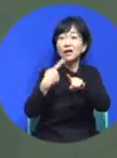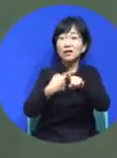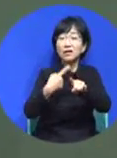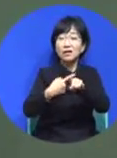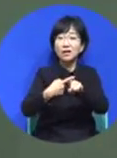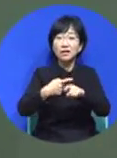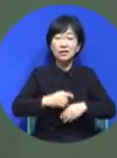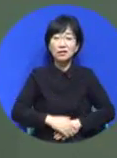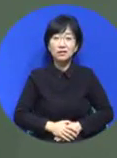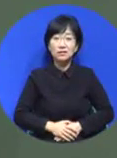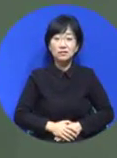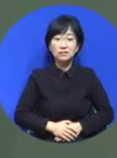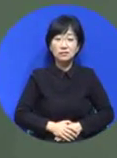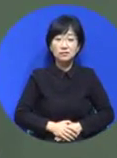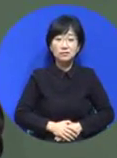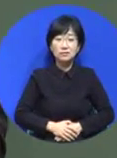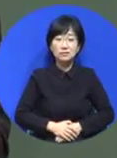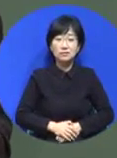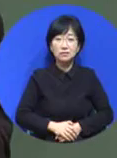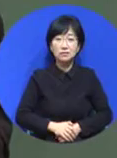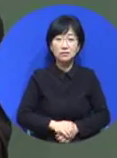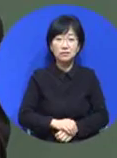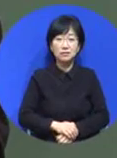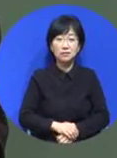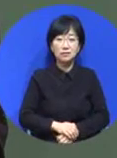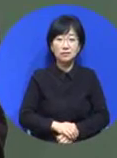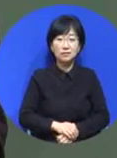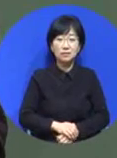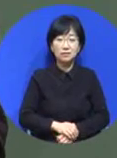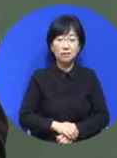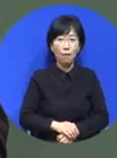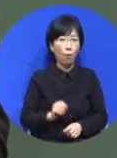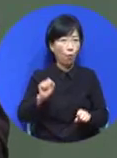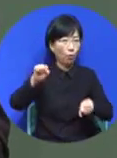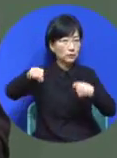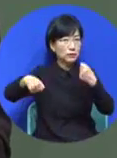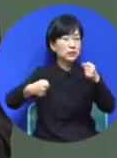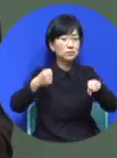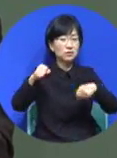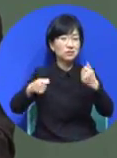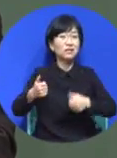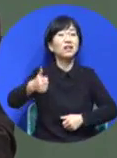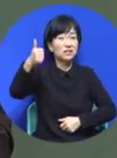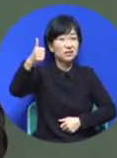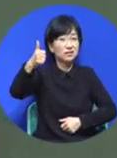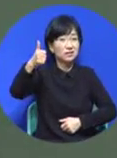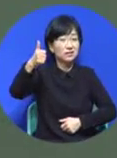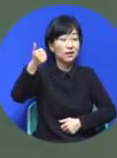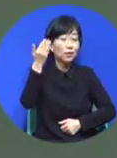똑같잖아요. They're like an animal. 짐승보다 좀 못해. 짐승 요새 얼마 대우받는다고요. And actually, maybe they